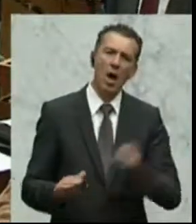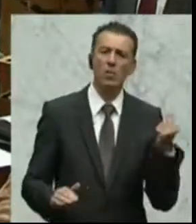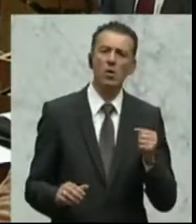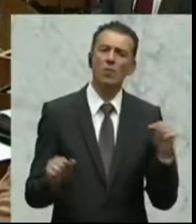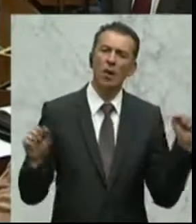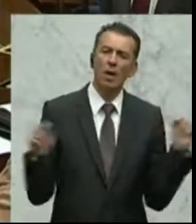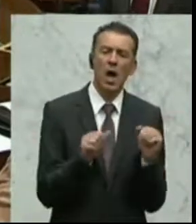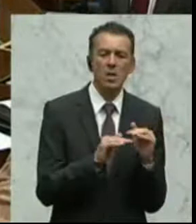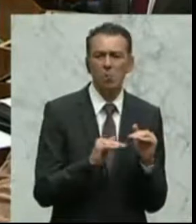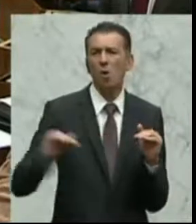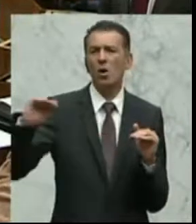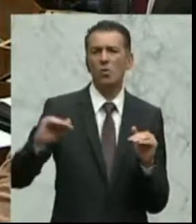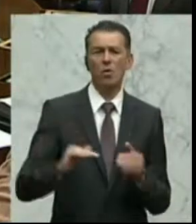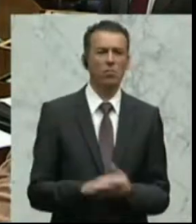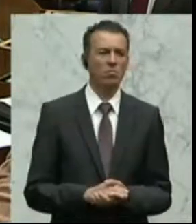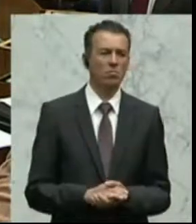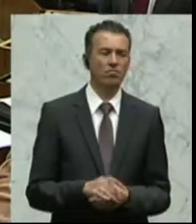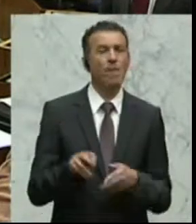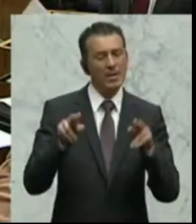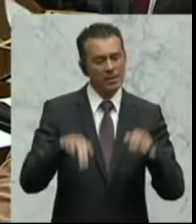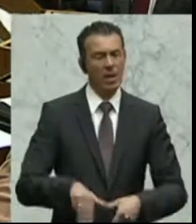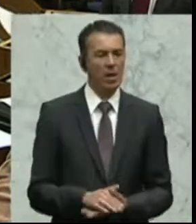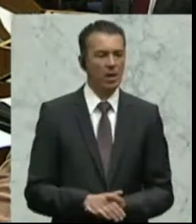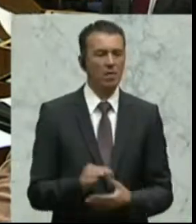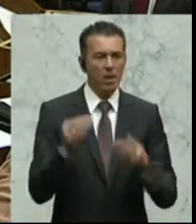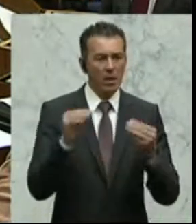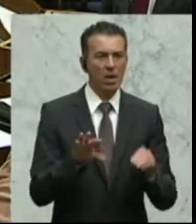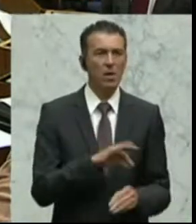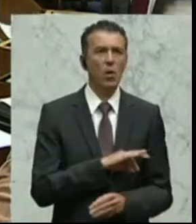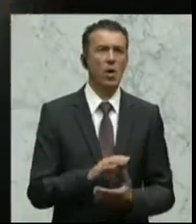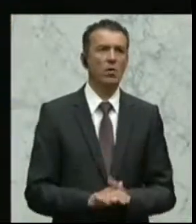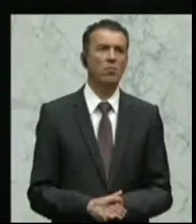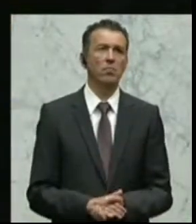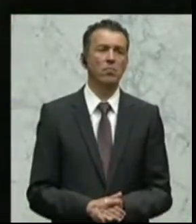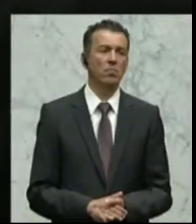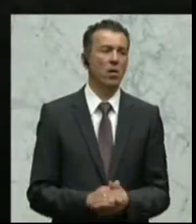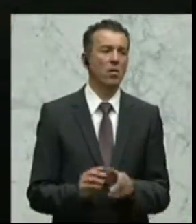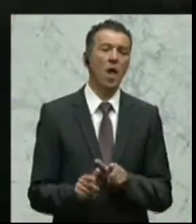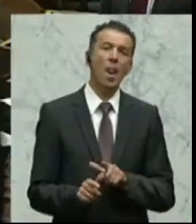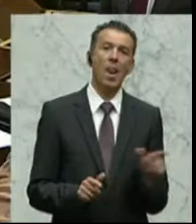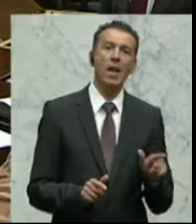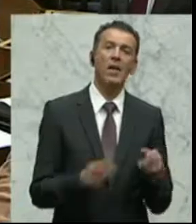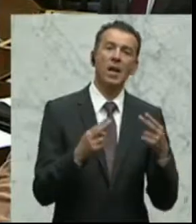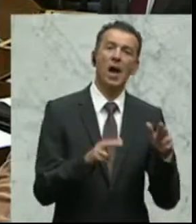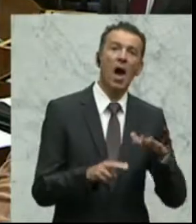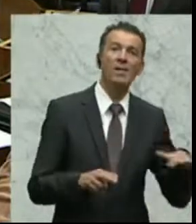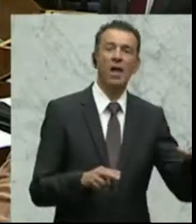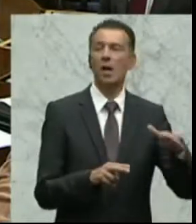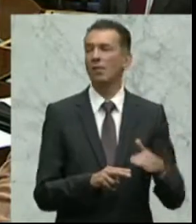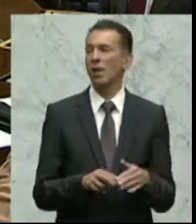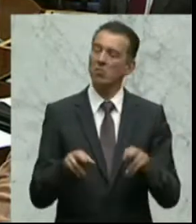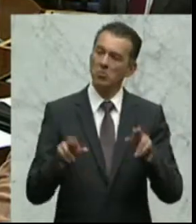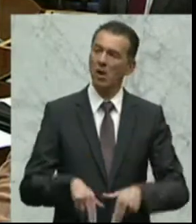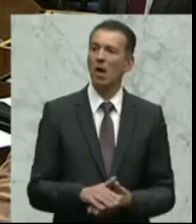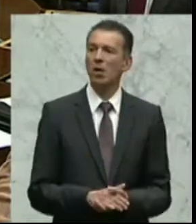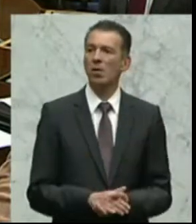Progression, das wäre gerecht, sehr geehrte Kollegen aus der linken Reichshälfte, das wäre gerecht.